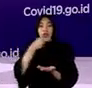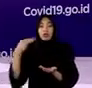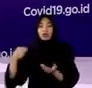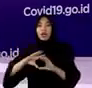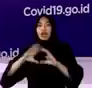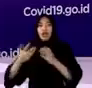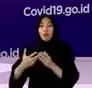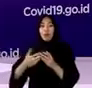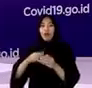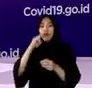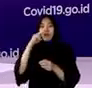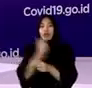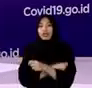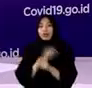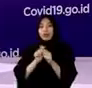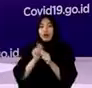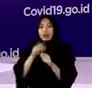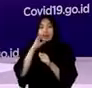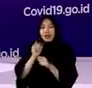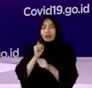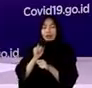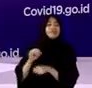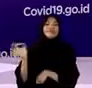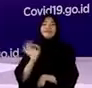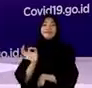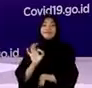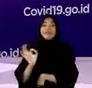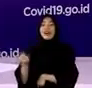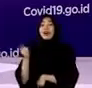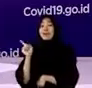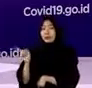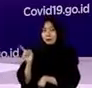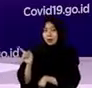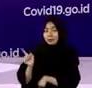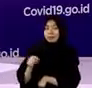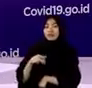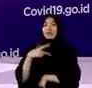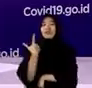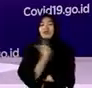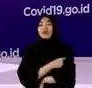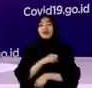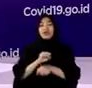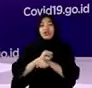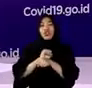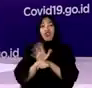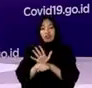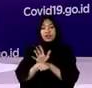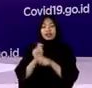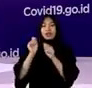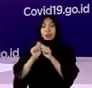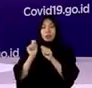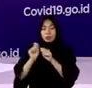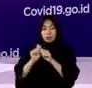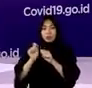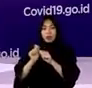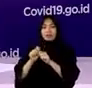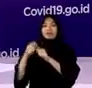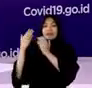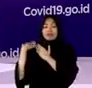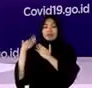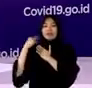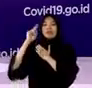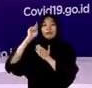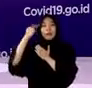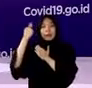di Indonesia. Hal ini disebabkan karena seluruh pengadaan vaksin COVID-19 di Indonesia dilakukan oleh